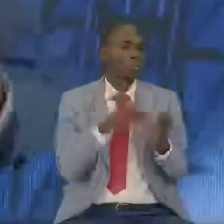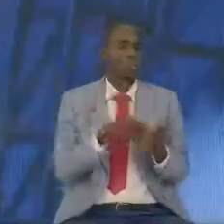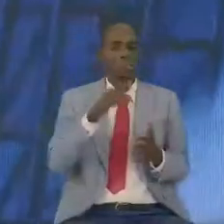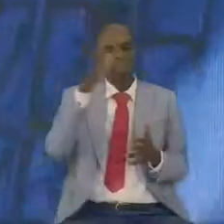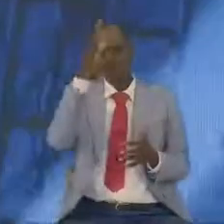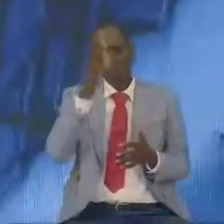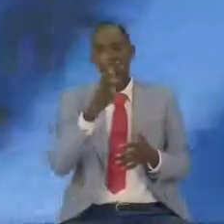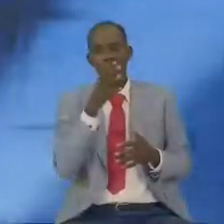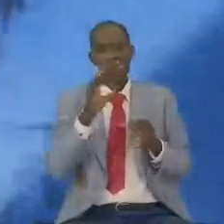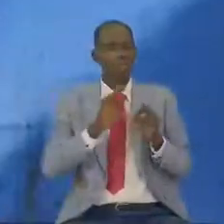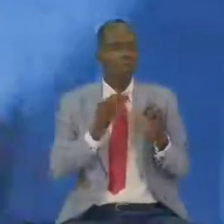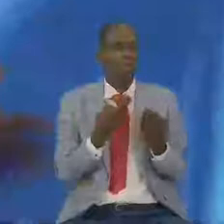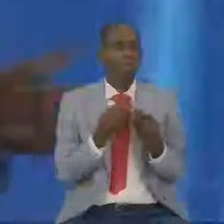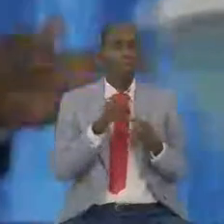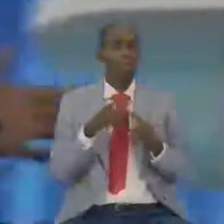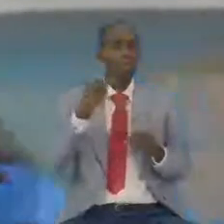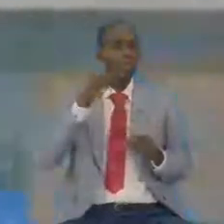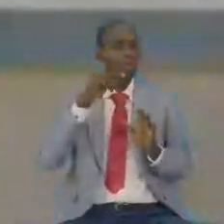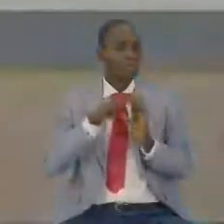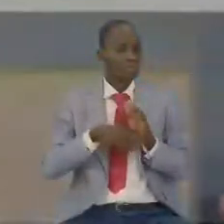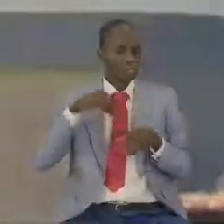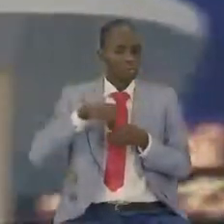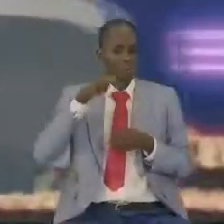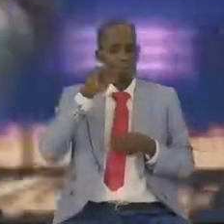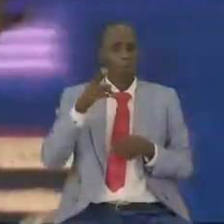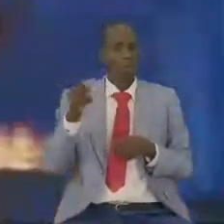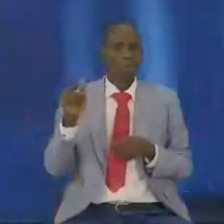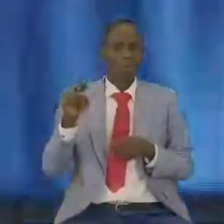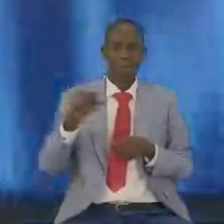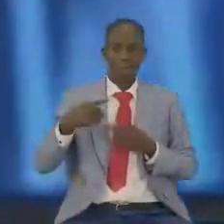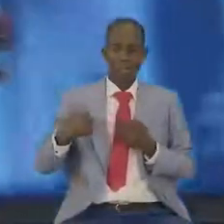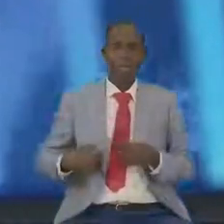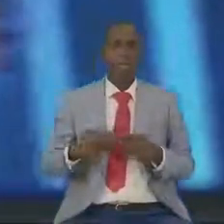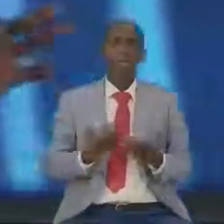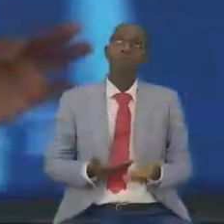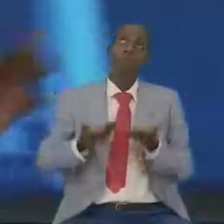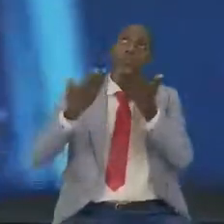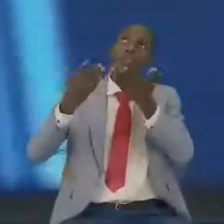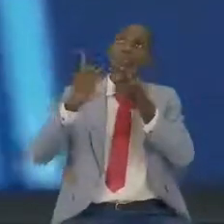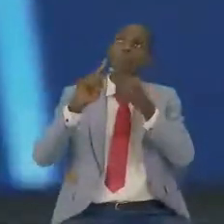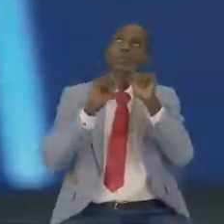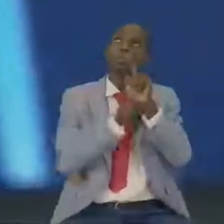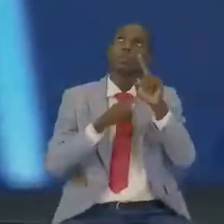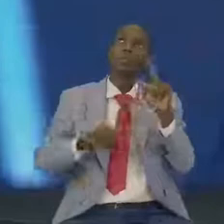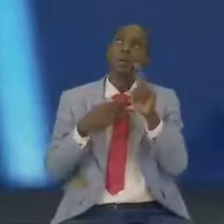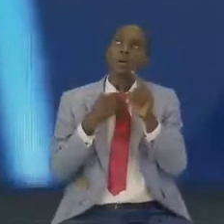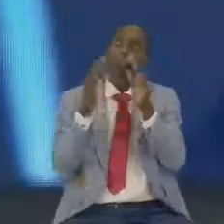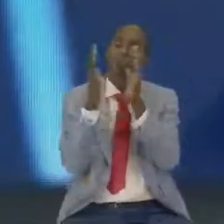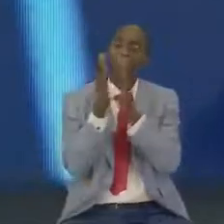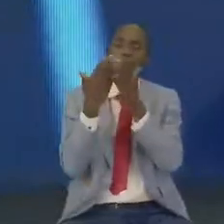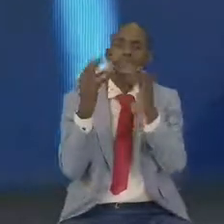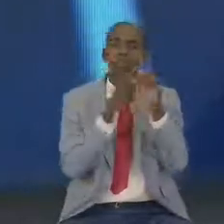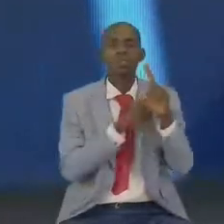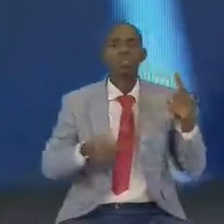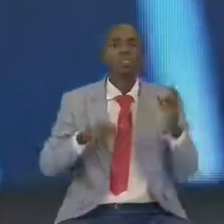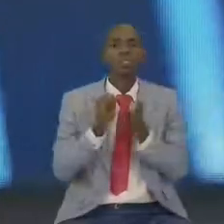esprits-là. L'amertume dans l'âme, elle est allée à Dieu dans la prière et en fait sa supplication devant